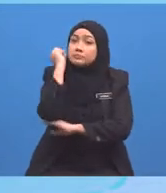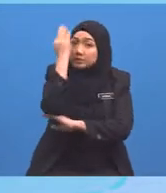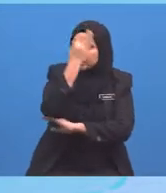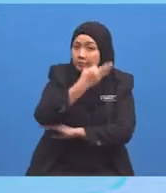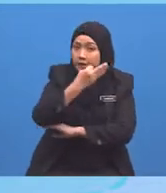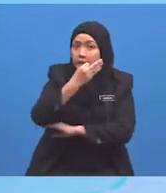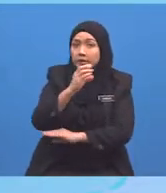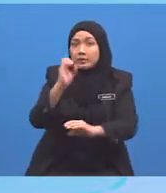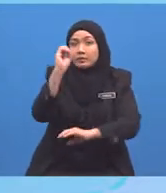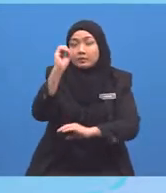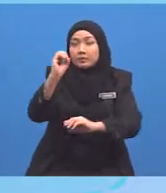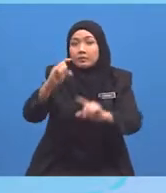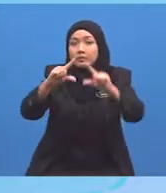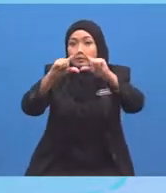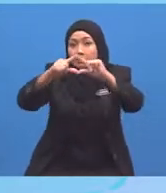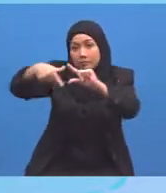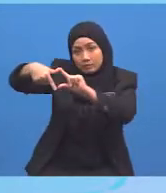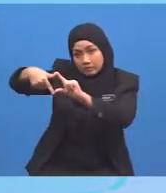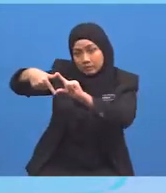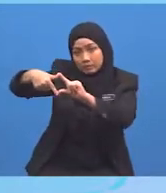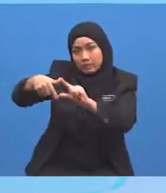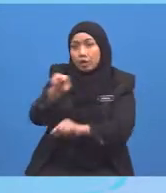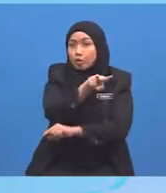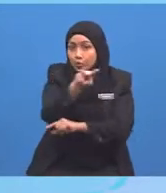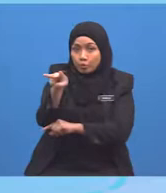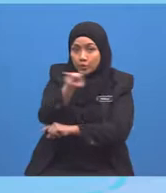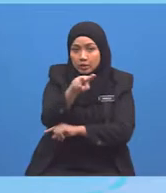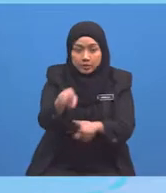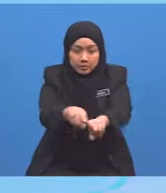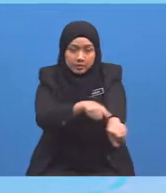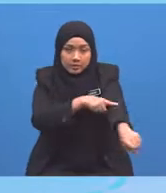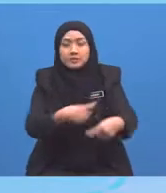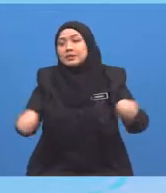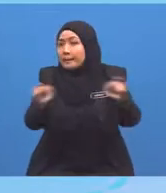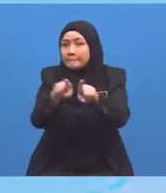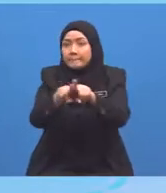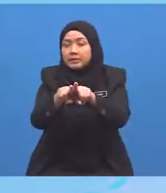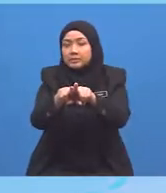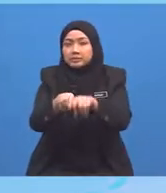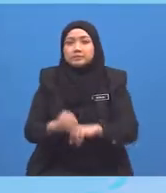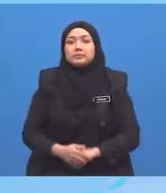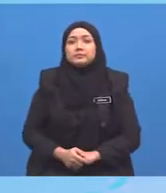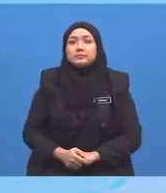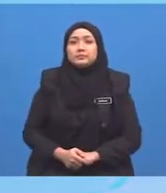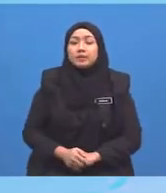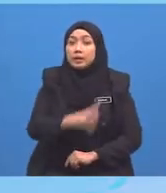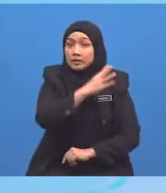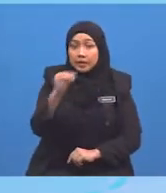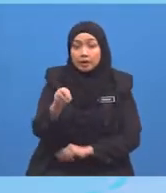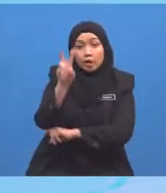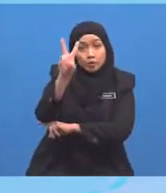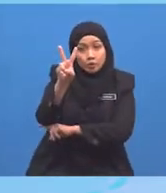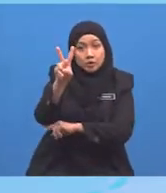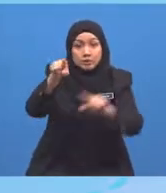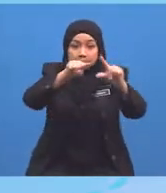segitiga sama kaki. Segitiga sama kaki mempunyai satu paksi simetri.